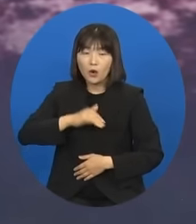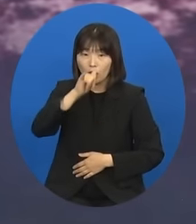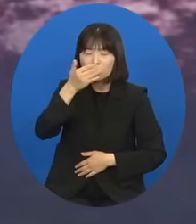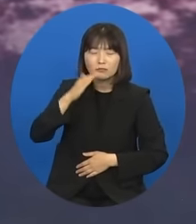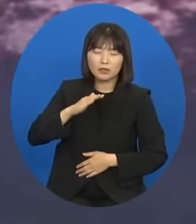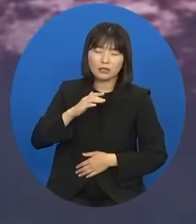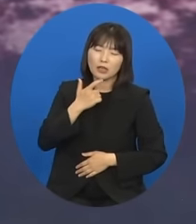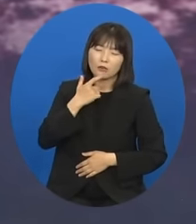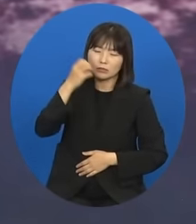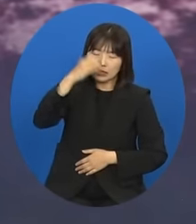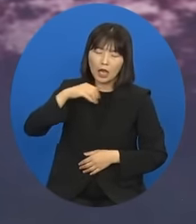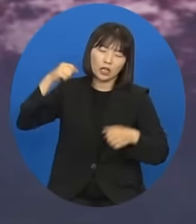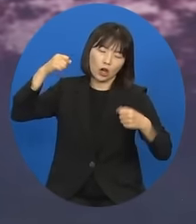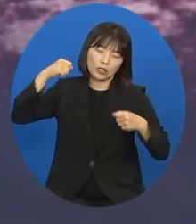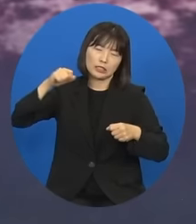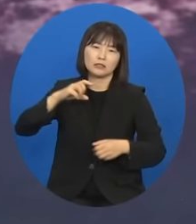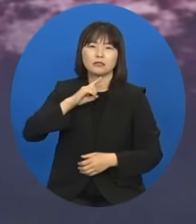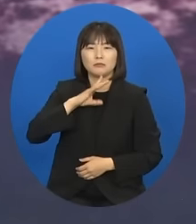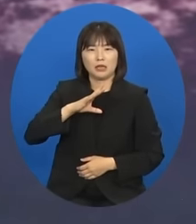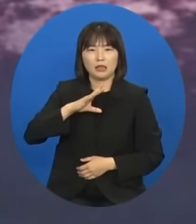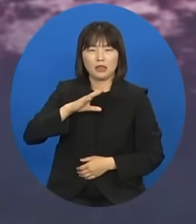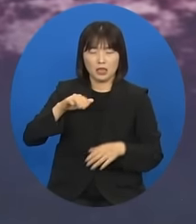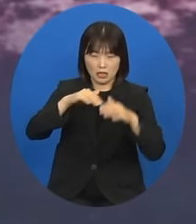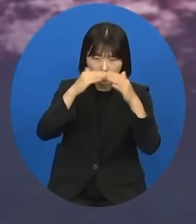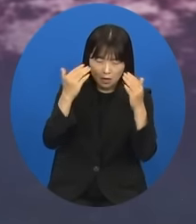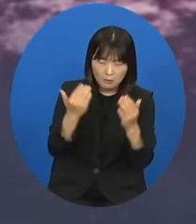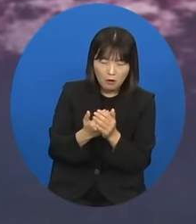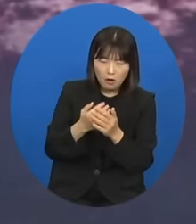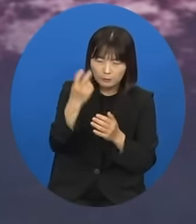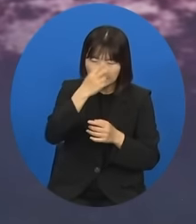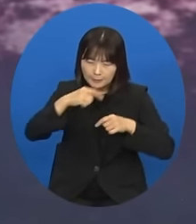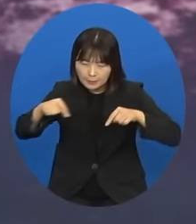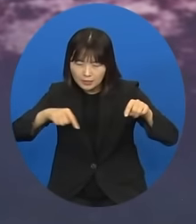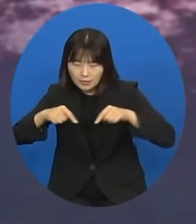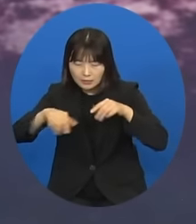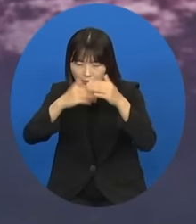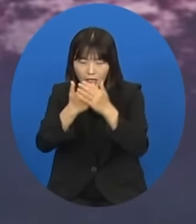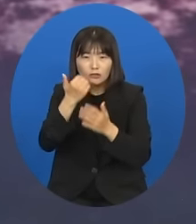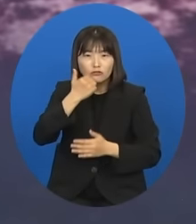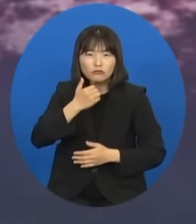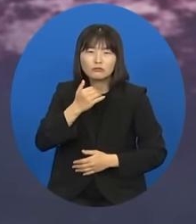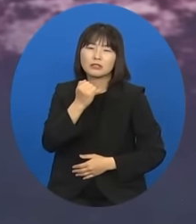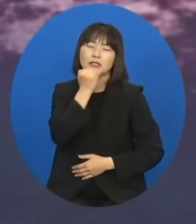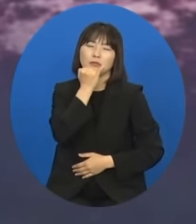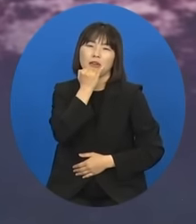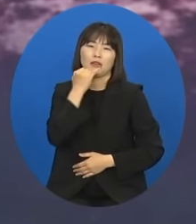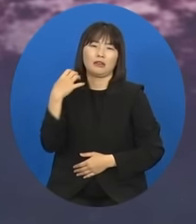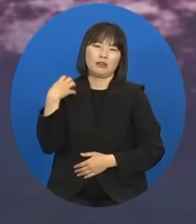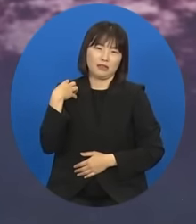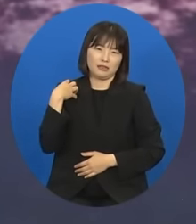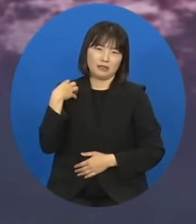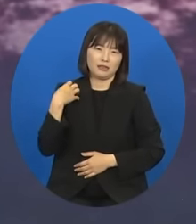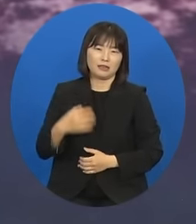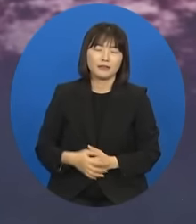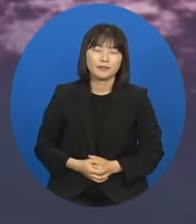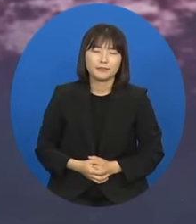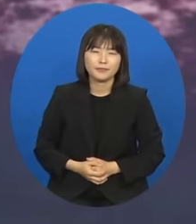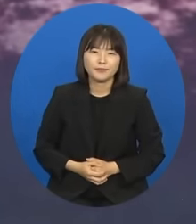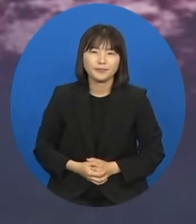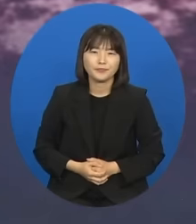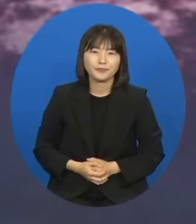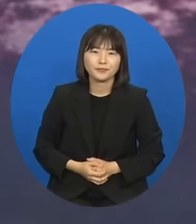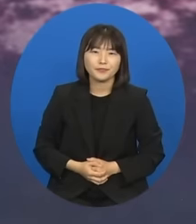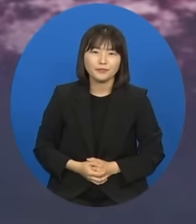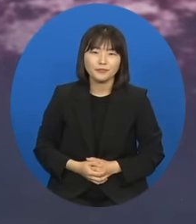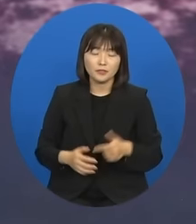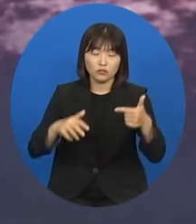한 거예요 각본과 연출은 누가 했어요 리브가가 한 겁니다 리브가가 다 짠 거예요 자 보세요